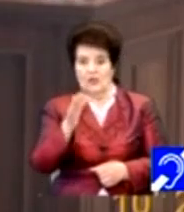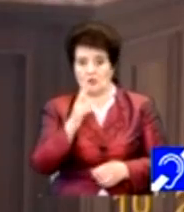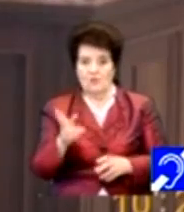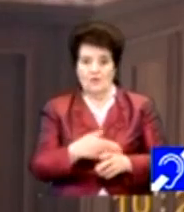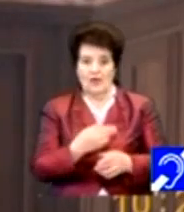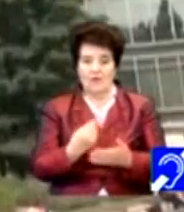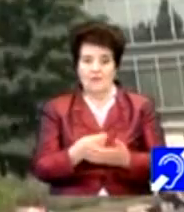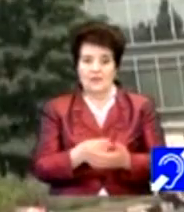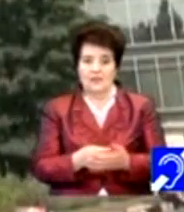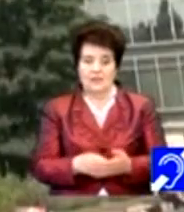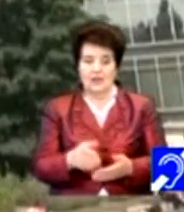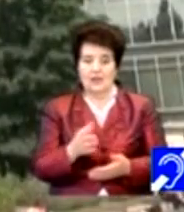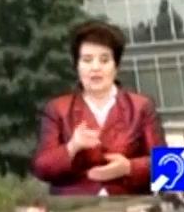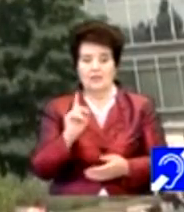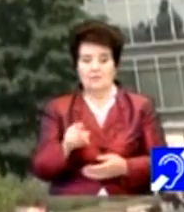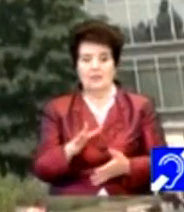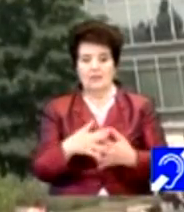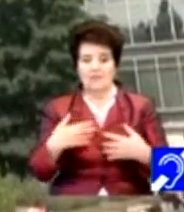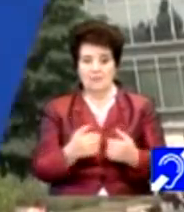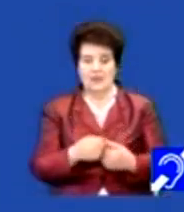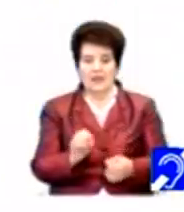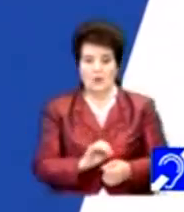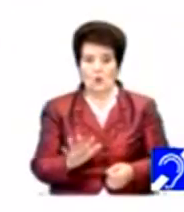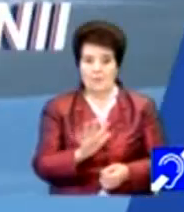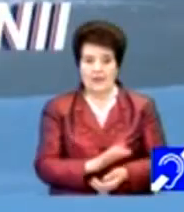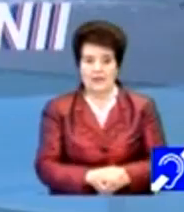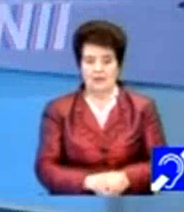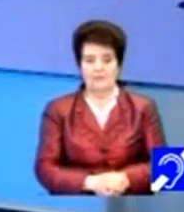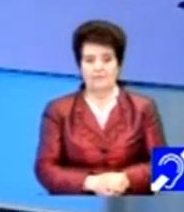fără finanțare din partea familiei europene.